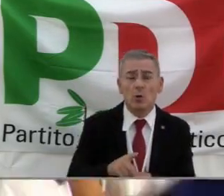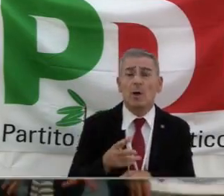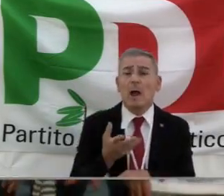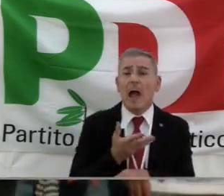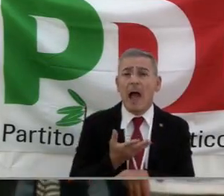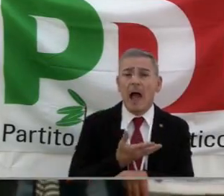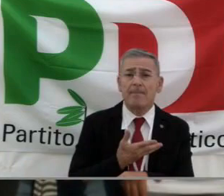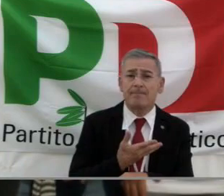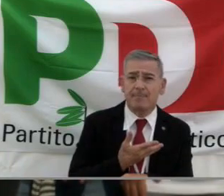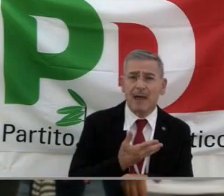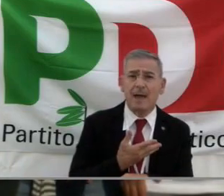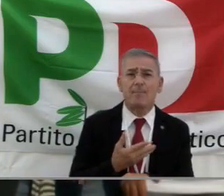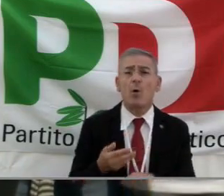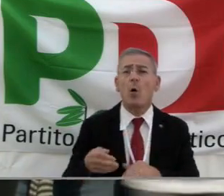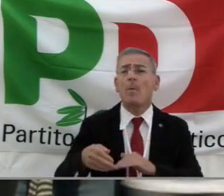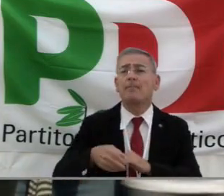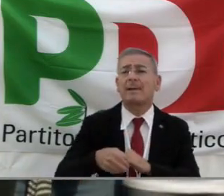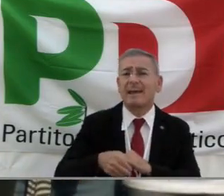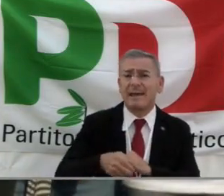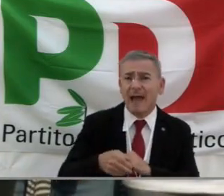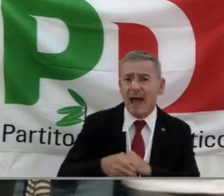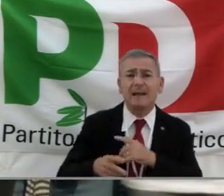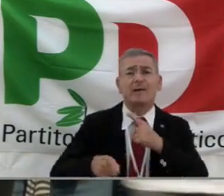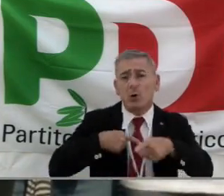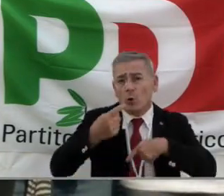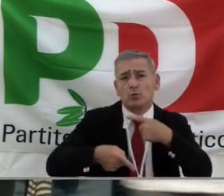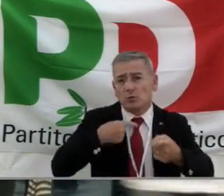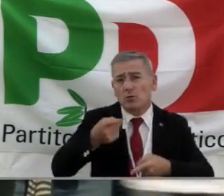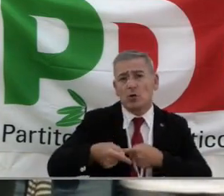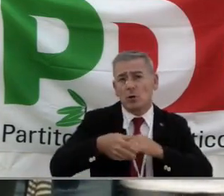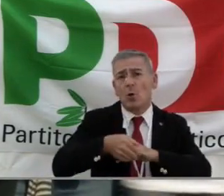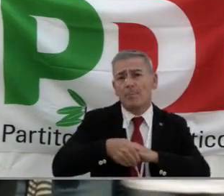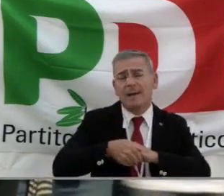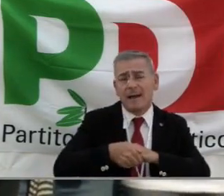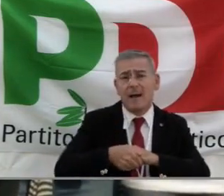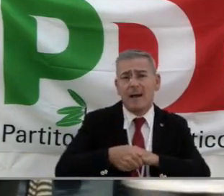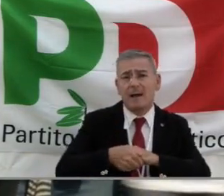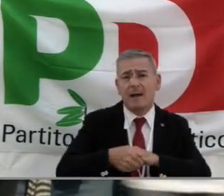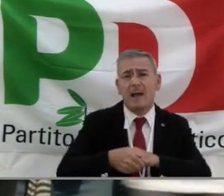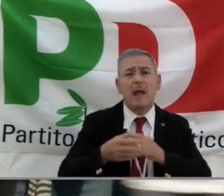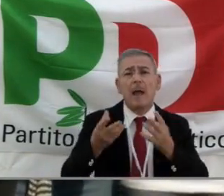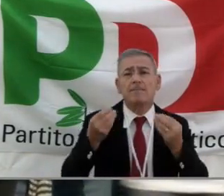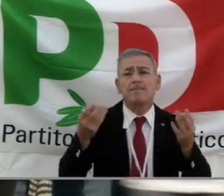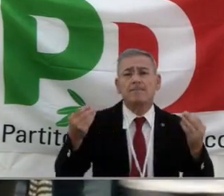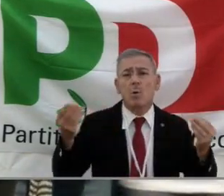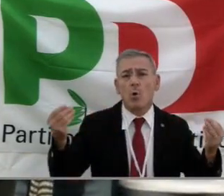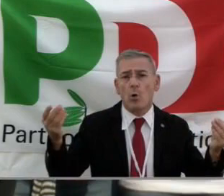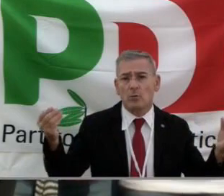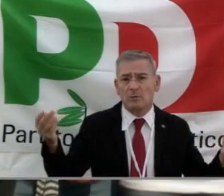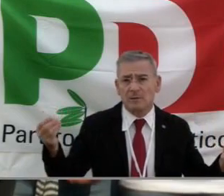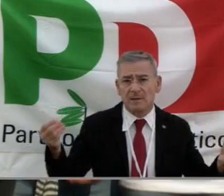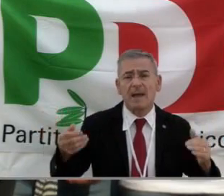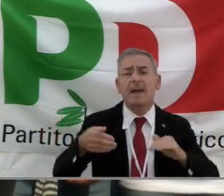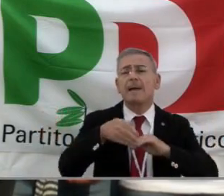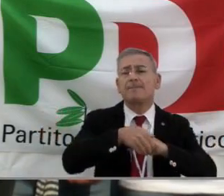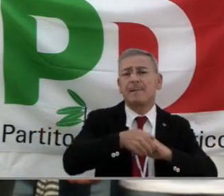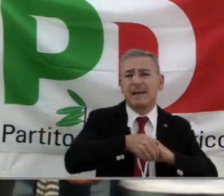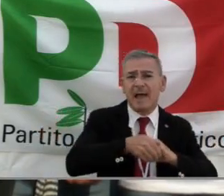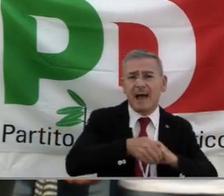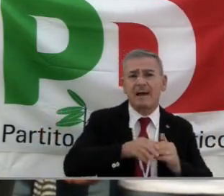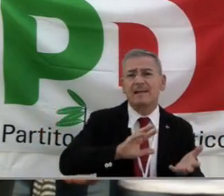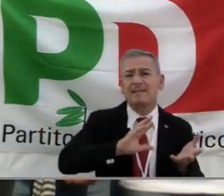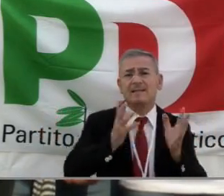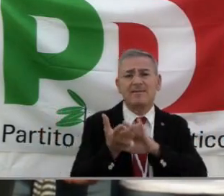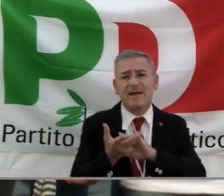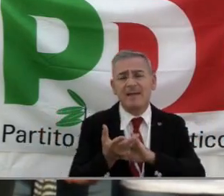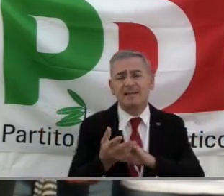avere precari che continueranno a fare i precari, e nella stragrande maggioranza dei casi precari che